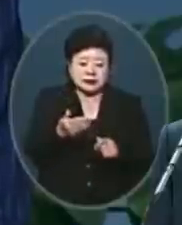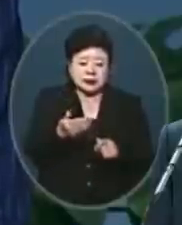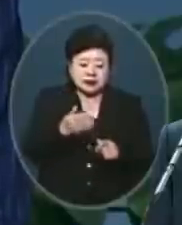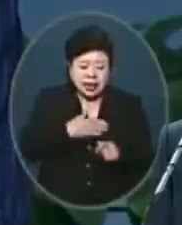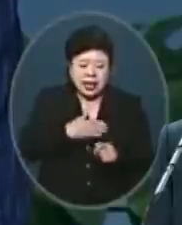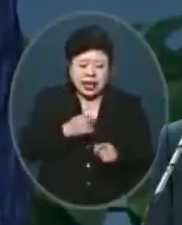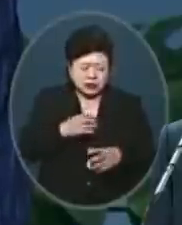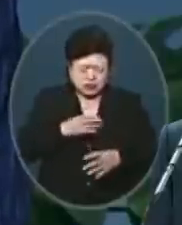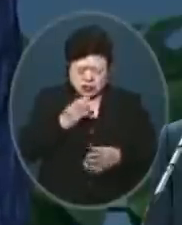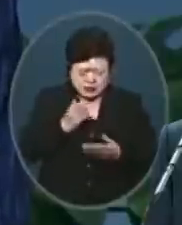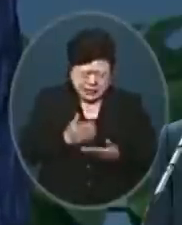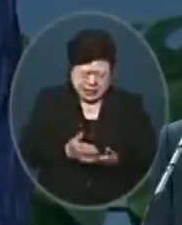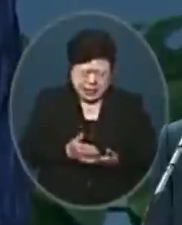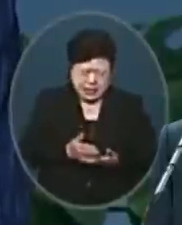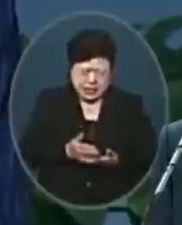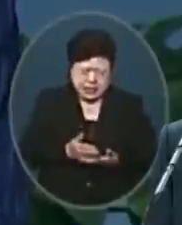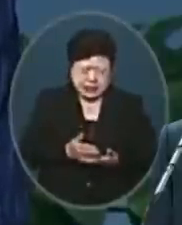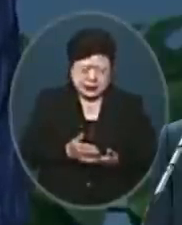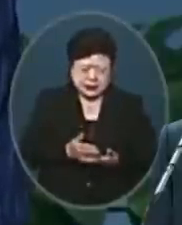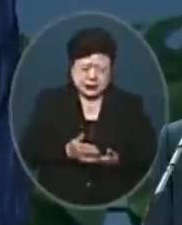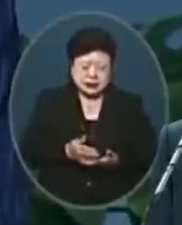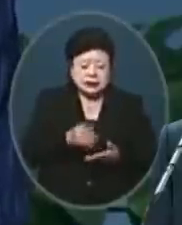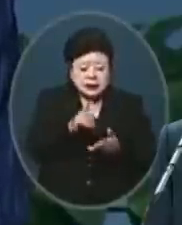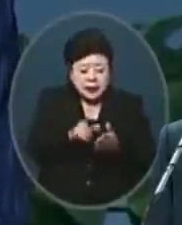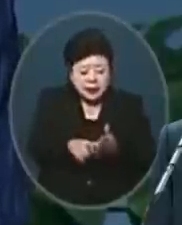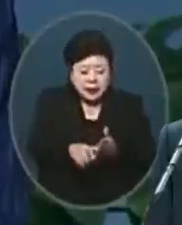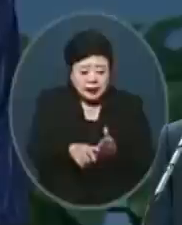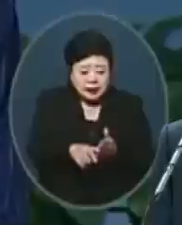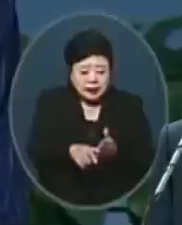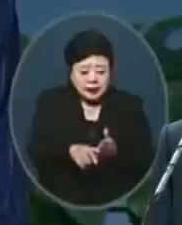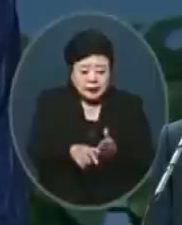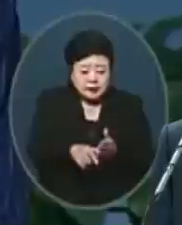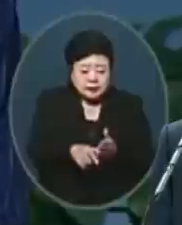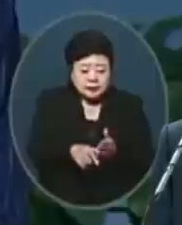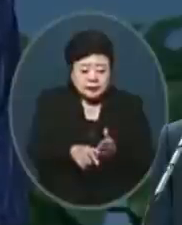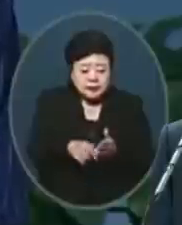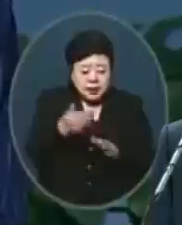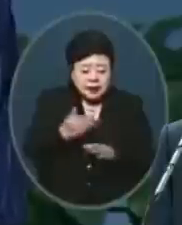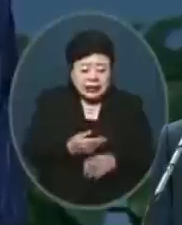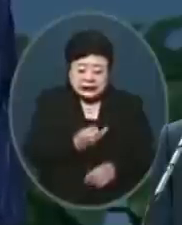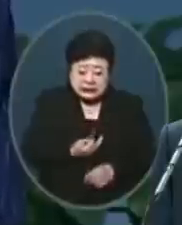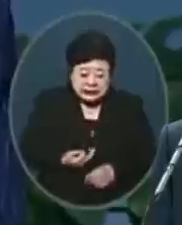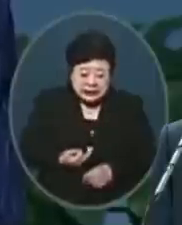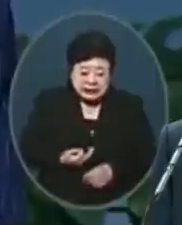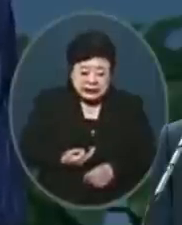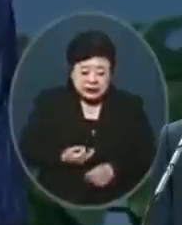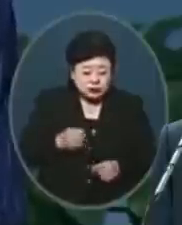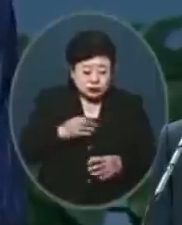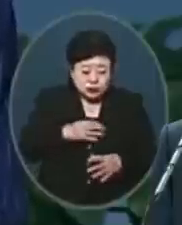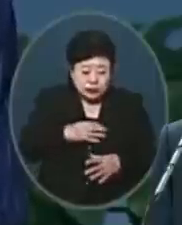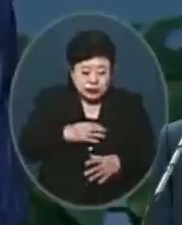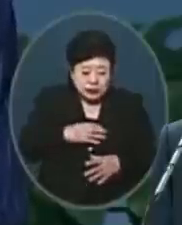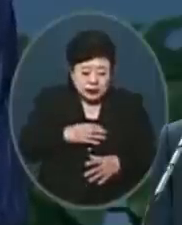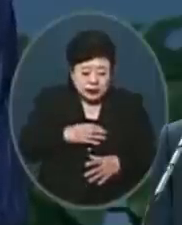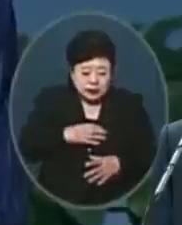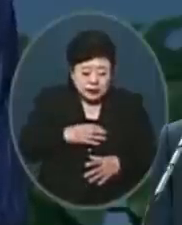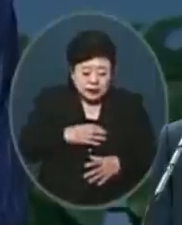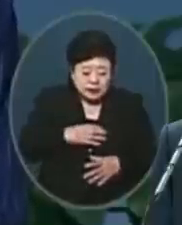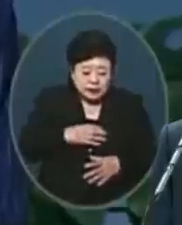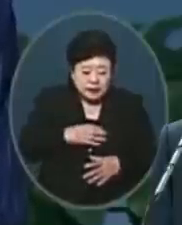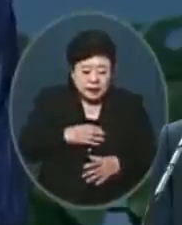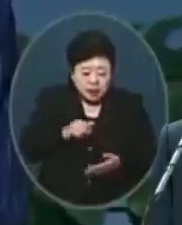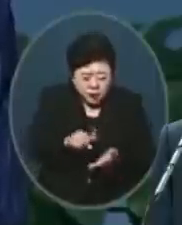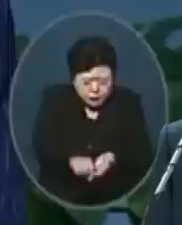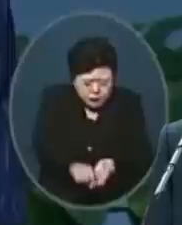내니 두려워 말라 그럴 때 다른 제자들은 다 두려워하고